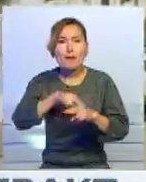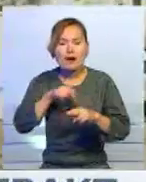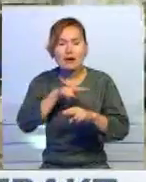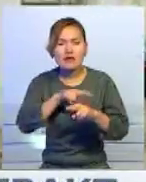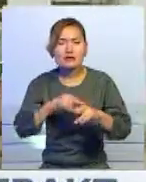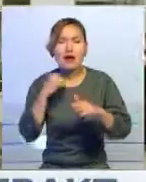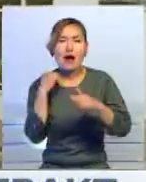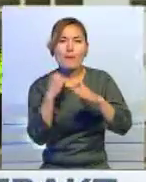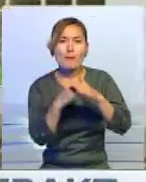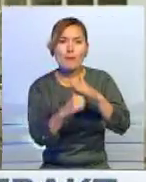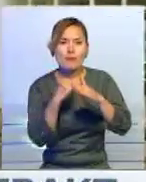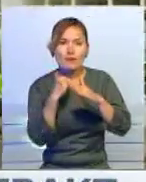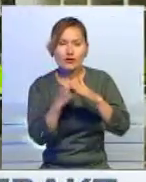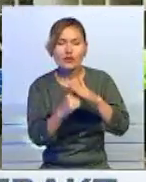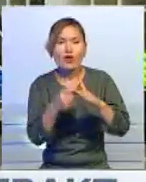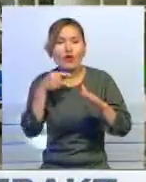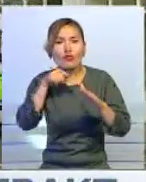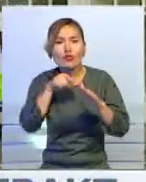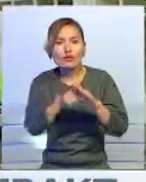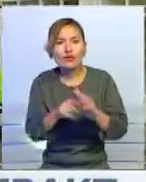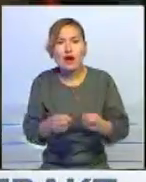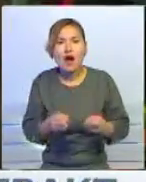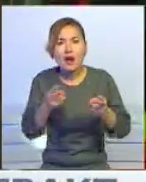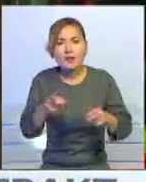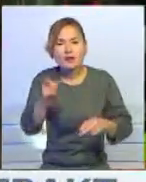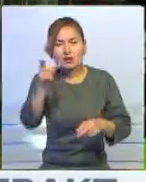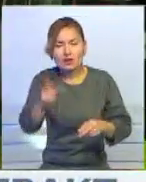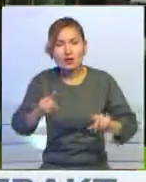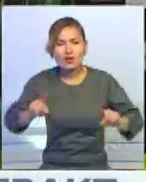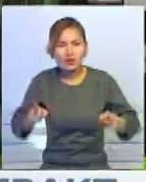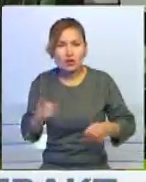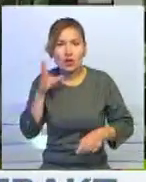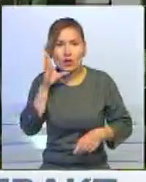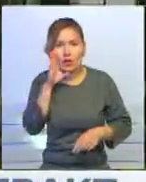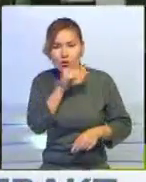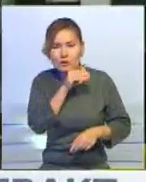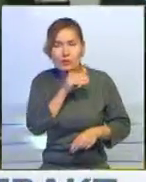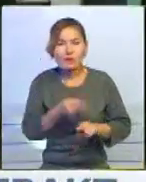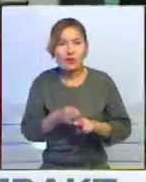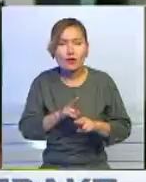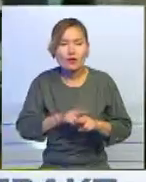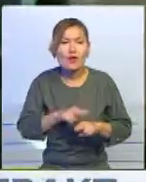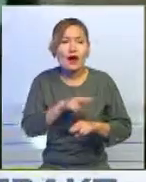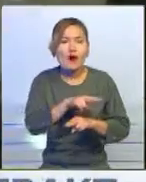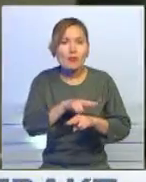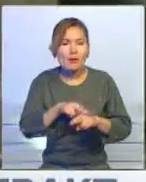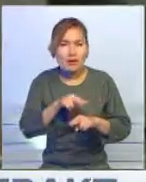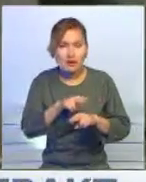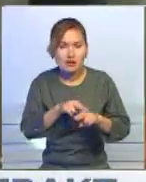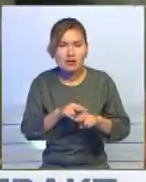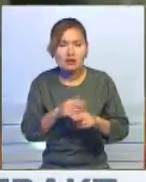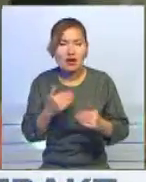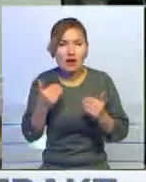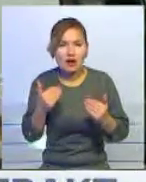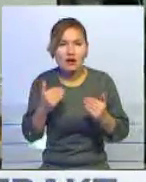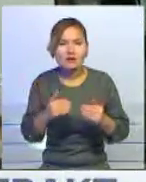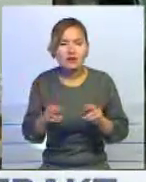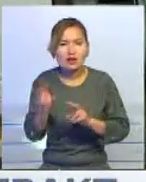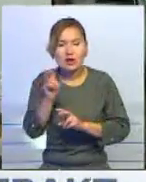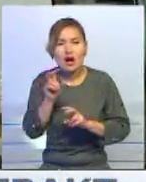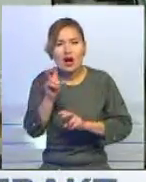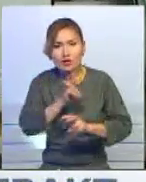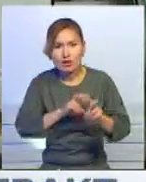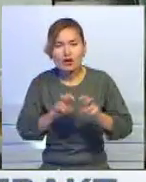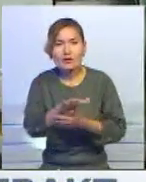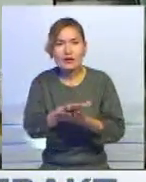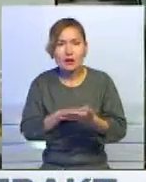ұстап жүрген бір адамды тұтқындады. Кейін белгілі болғандай, жүргінші мұны өзін қорғау үшін алып жүріпті. Естеріңізге сала кетейік, Ұлыбритания